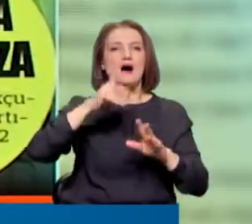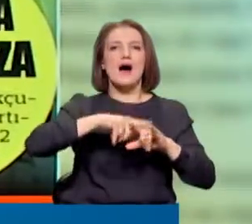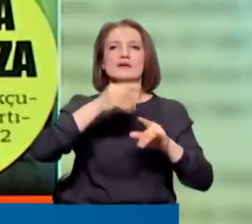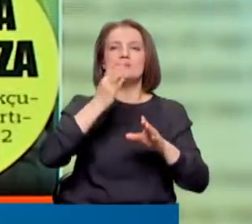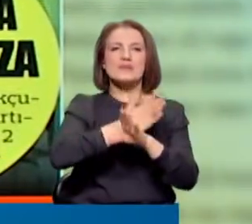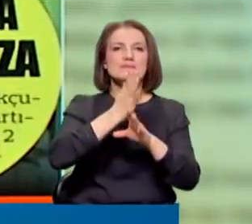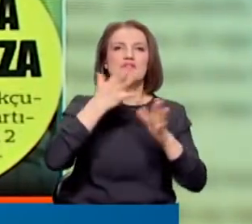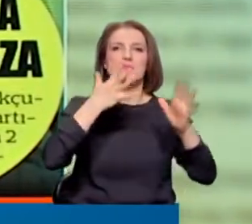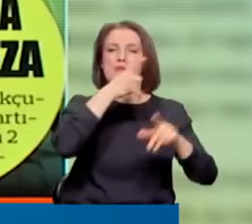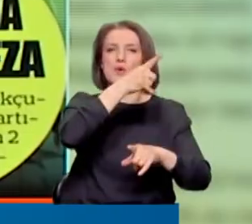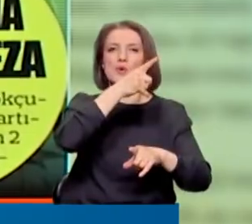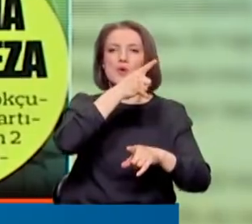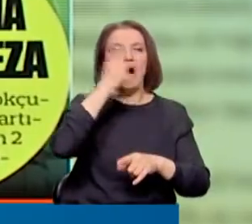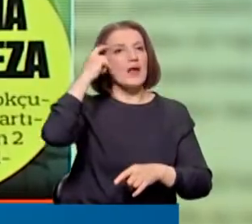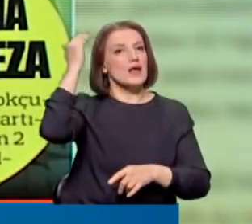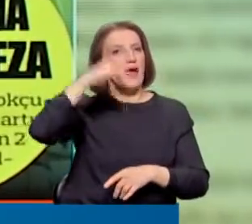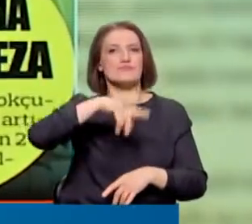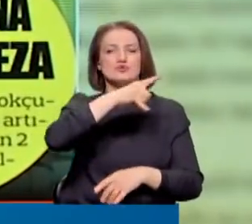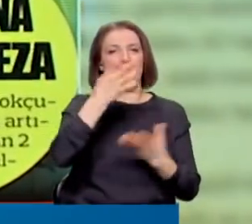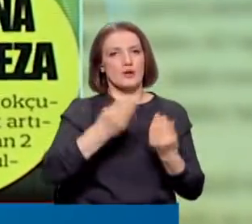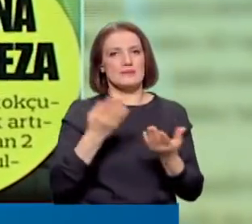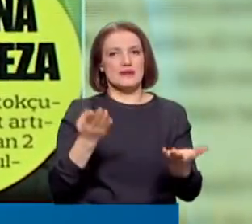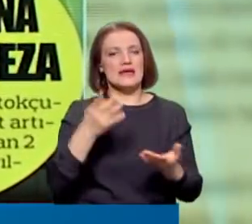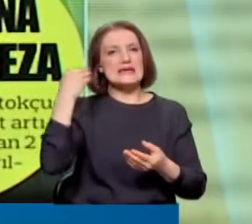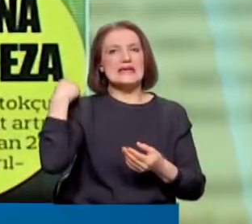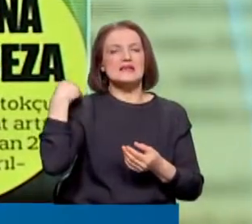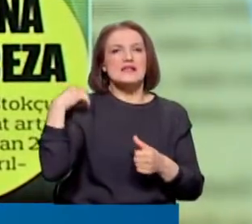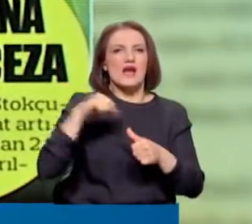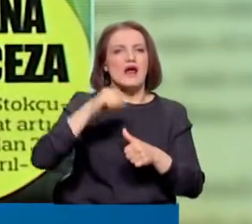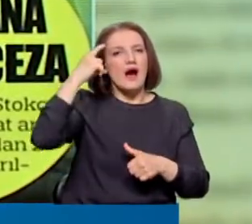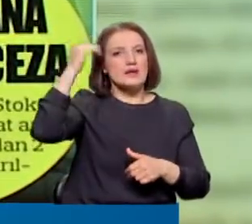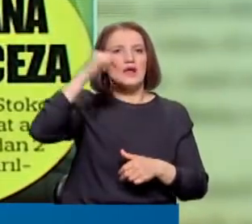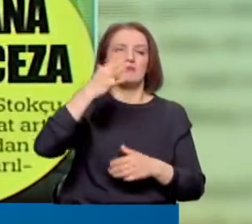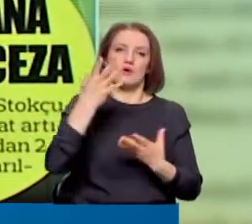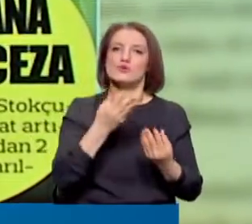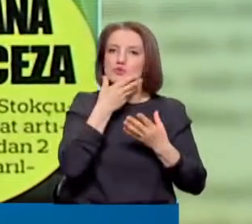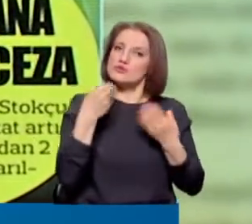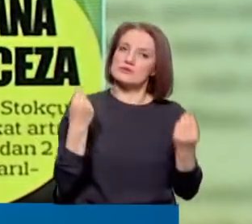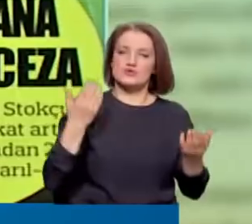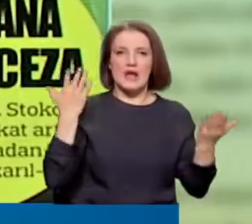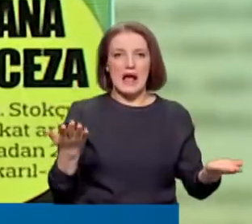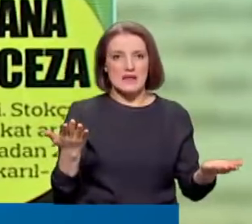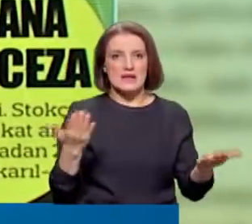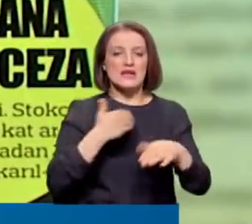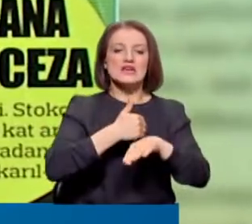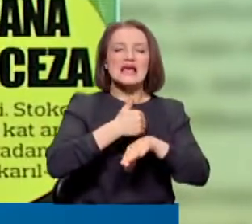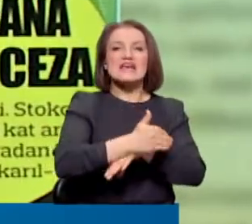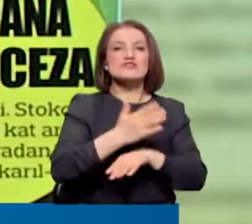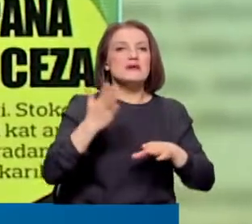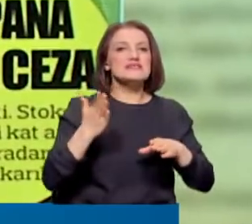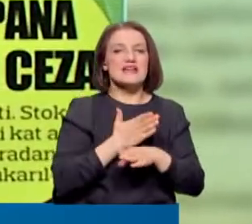aklımızda hiç çıkmıyordu birilerinin aklına gelmiş olması yeni aklına gelmiş olması gayet güzel gecikmenin